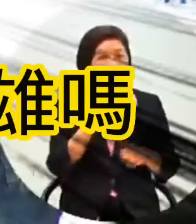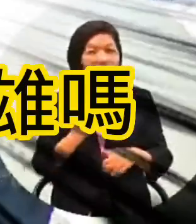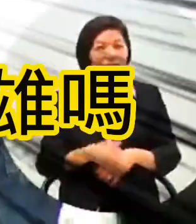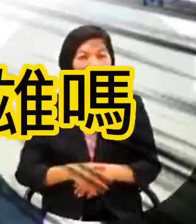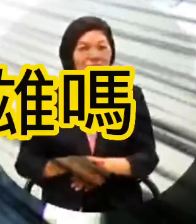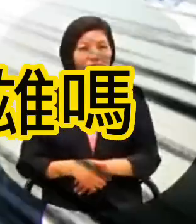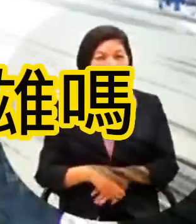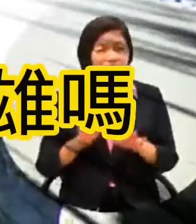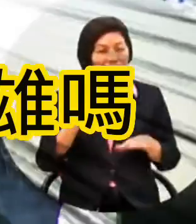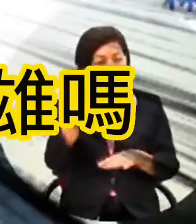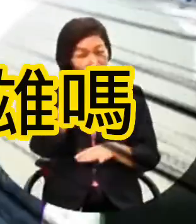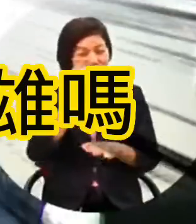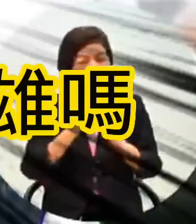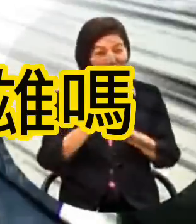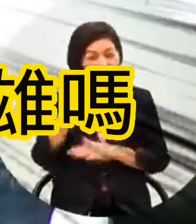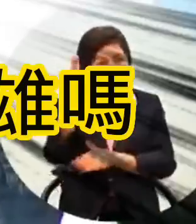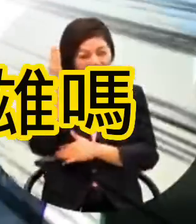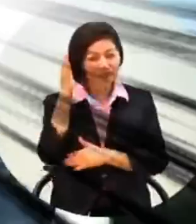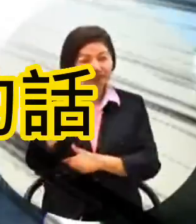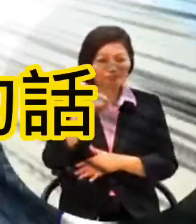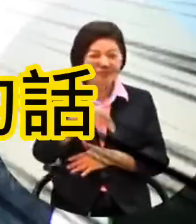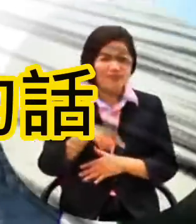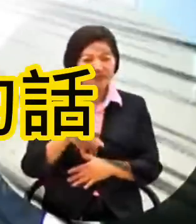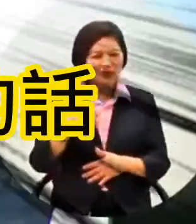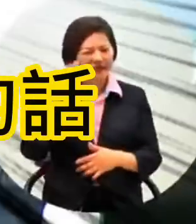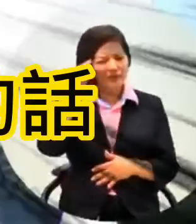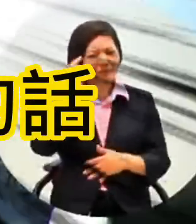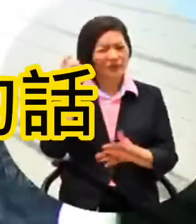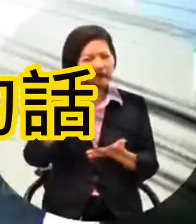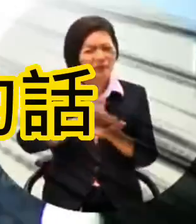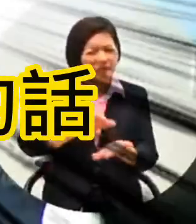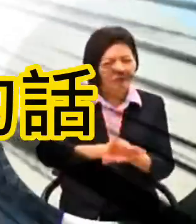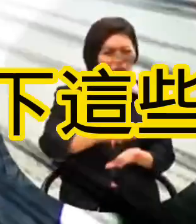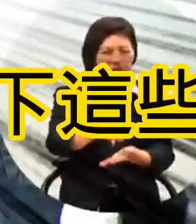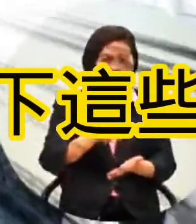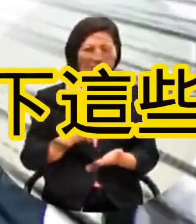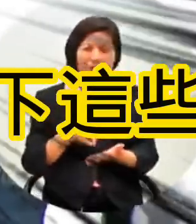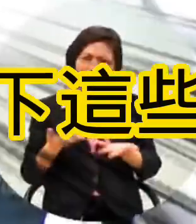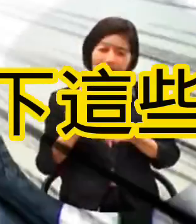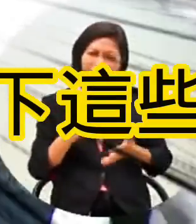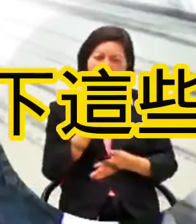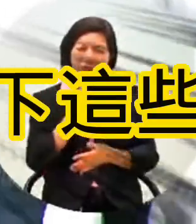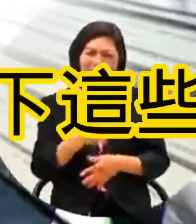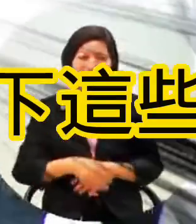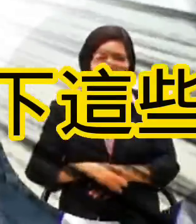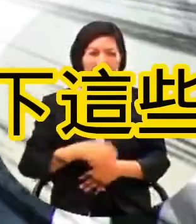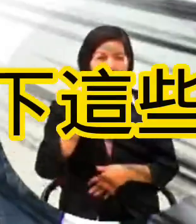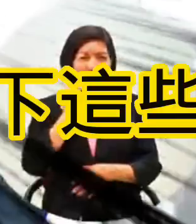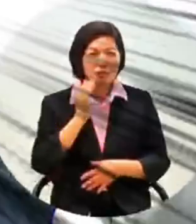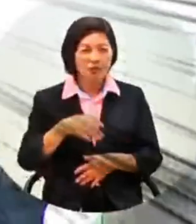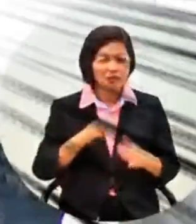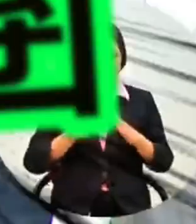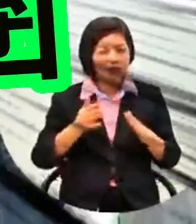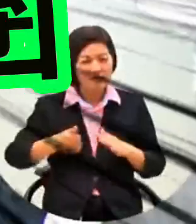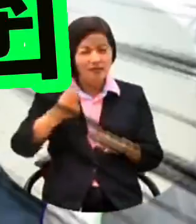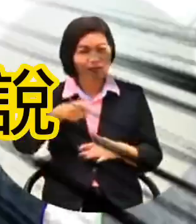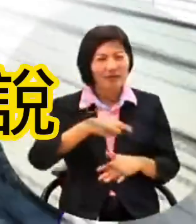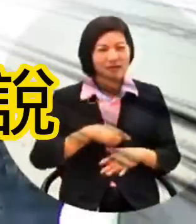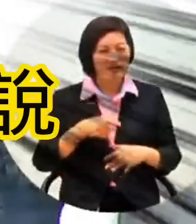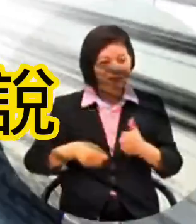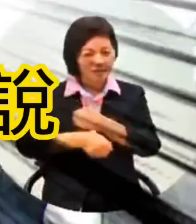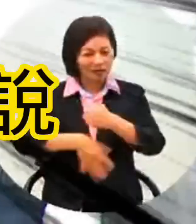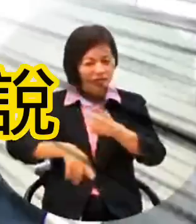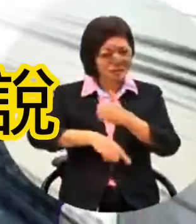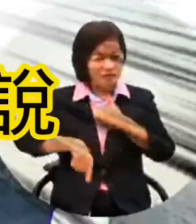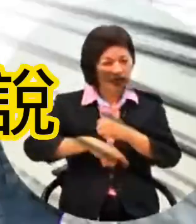难道监督市政等于唱衰高雄吗？如果说市长不这么认为的话，那么我想请你节制一下你手下这些侧翼军团，不